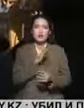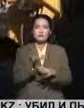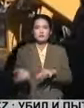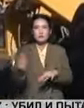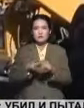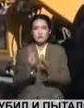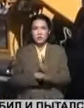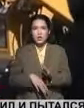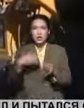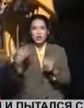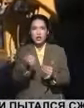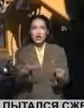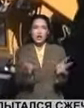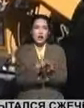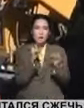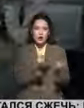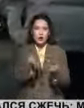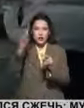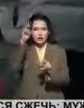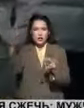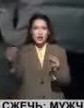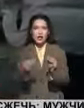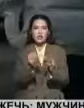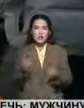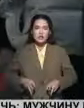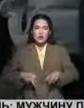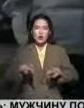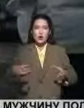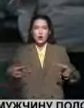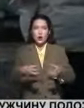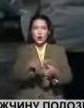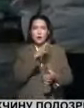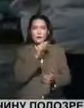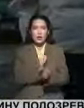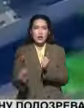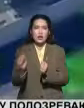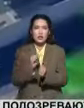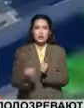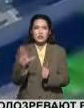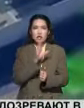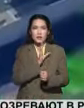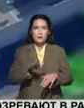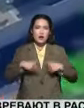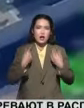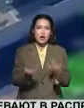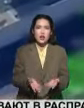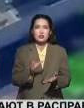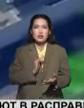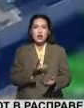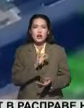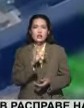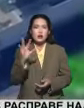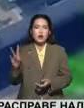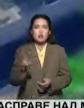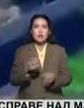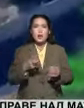разрозненном состоянии. Ее одновременно контролирует правительство и десяток террористических групп. В частности, было рекомендовано агентством ООН по